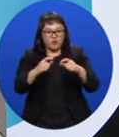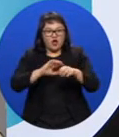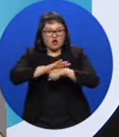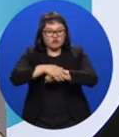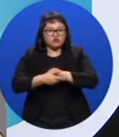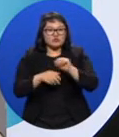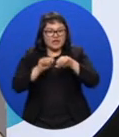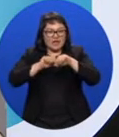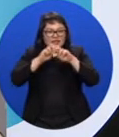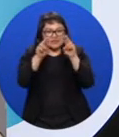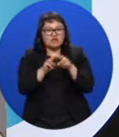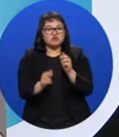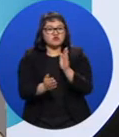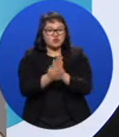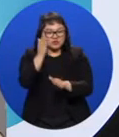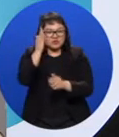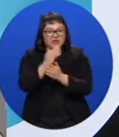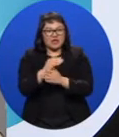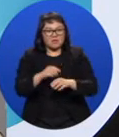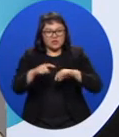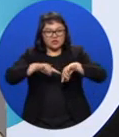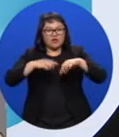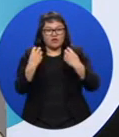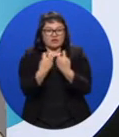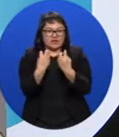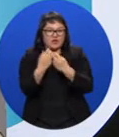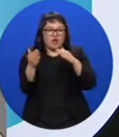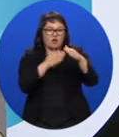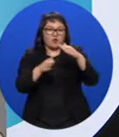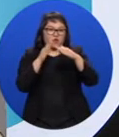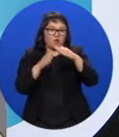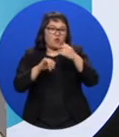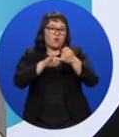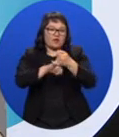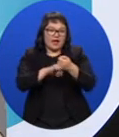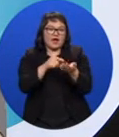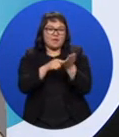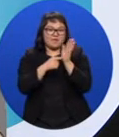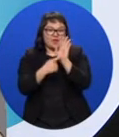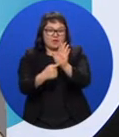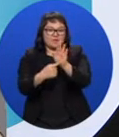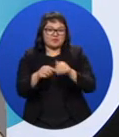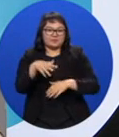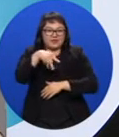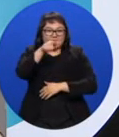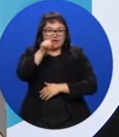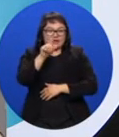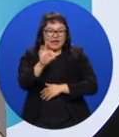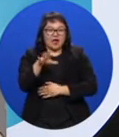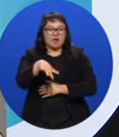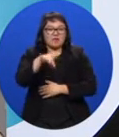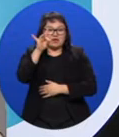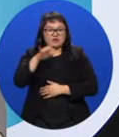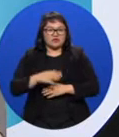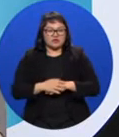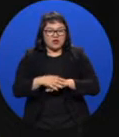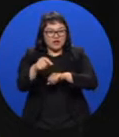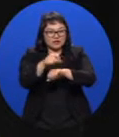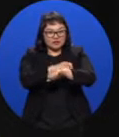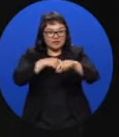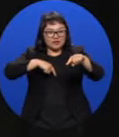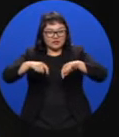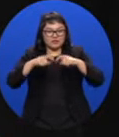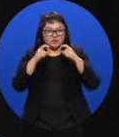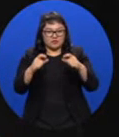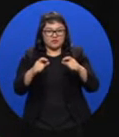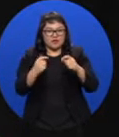국제자치도시 완성을 위한 정책과 공약을 제시해 주십시오. 강지용 후보께 먼저 1분의 시간 드리겠습니다. 이 특별자치도가